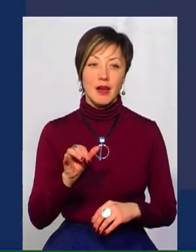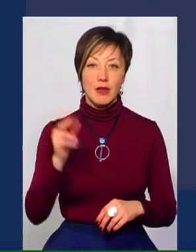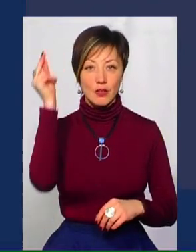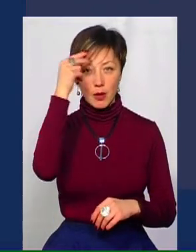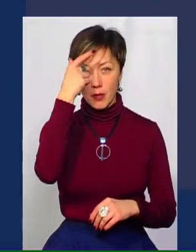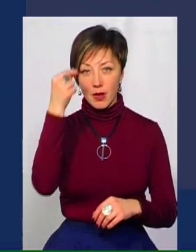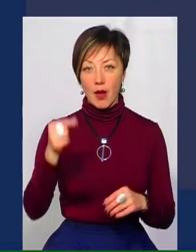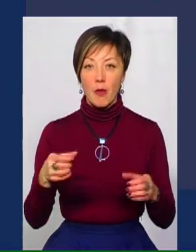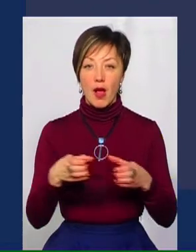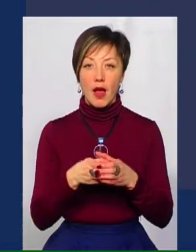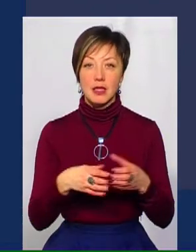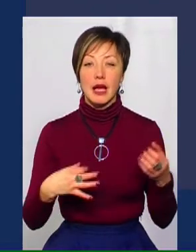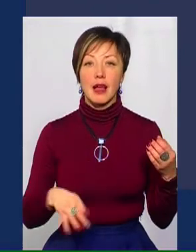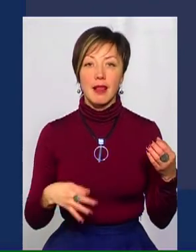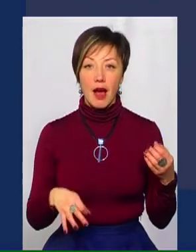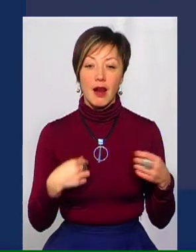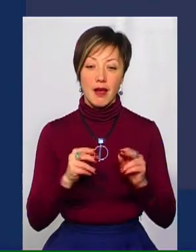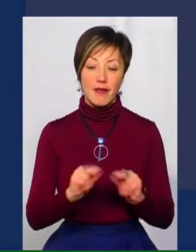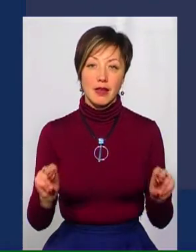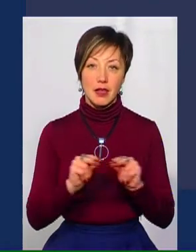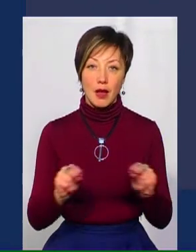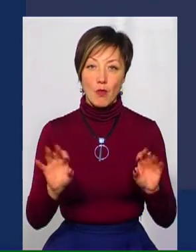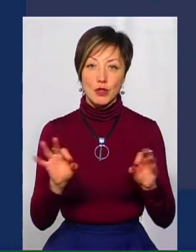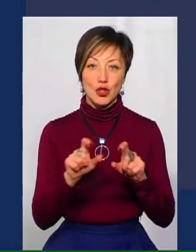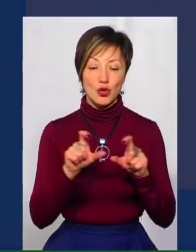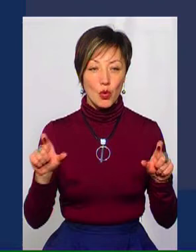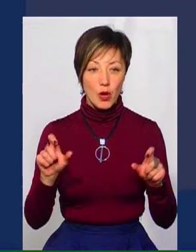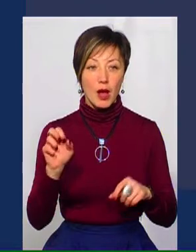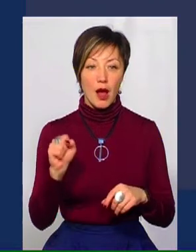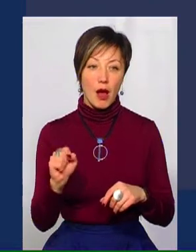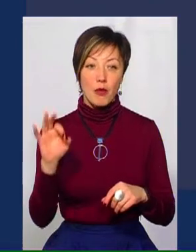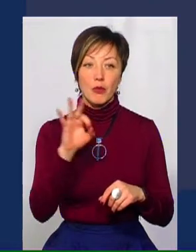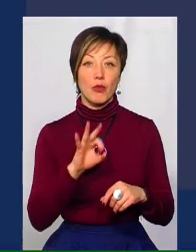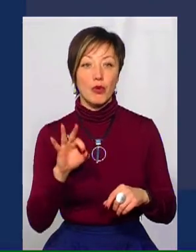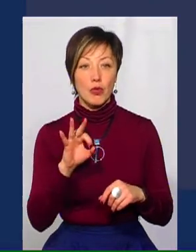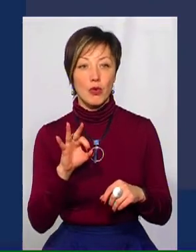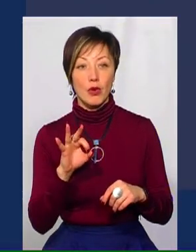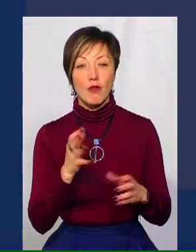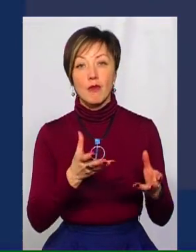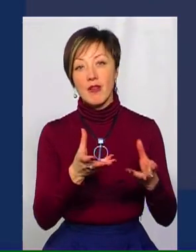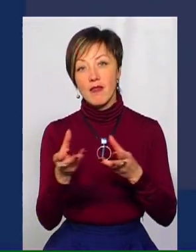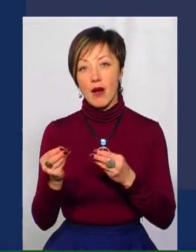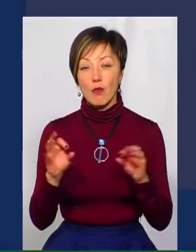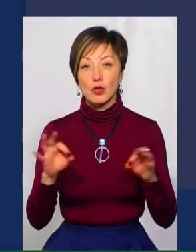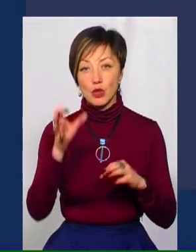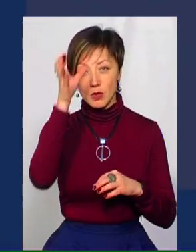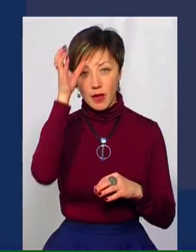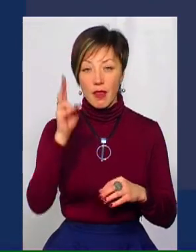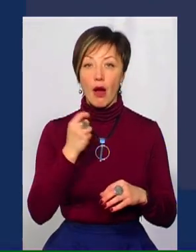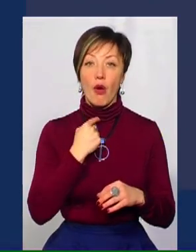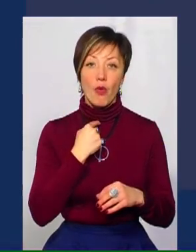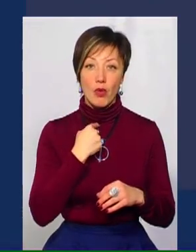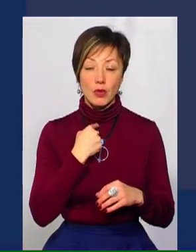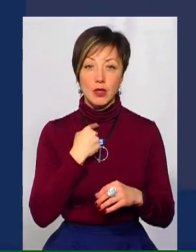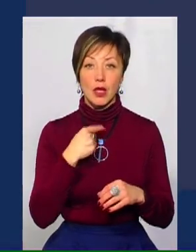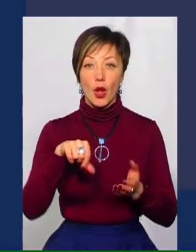класу гітари, ну і зараз вже викладаю гітару в музичній школі. А на рахунок того, чи впливає взагалі музична освіта на голос, ну,